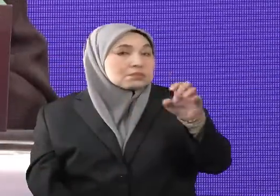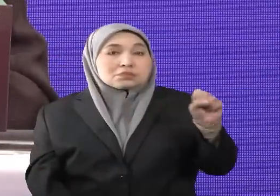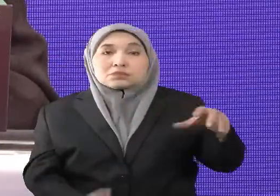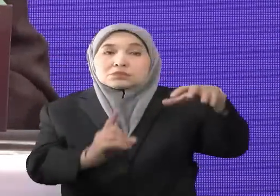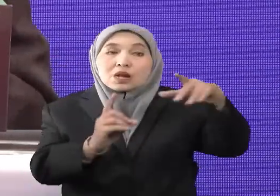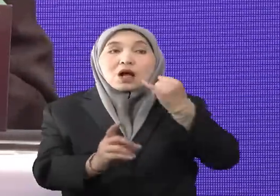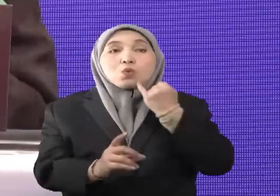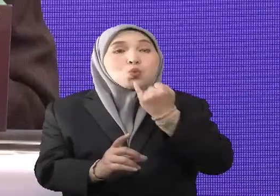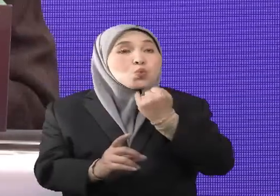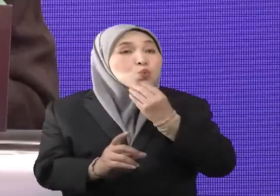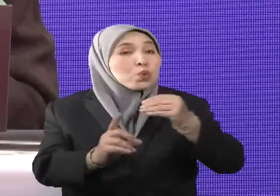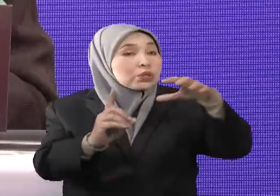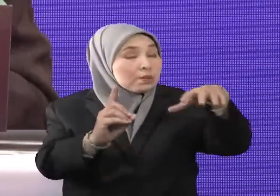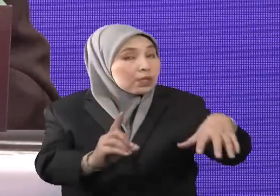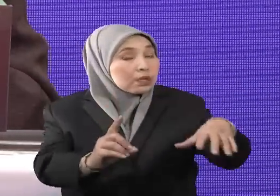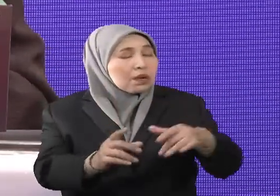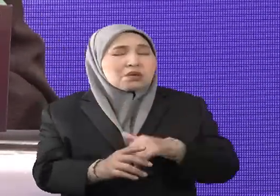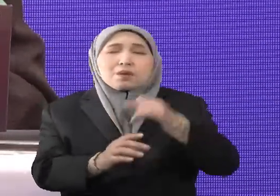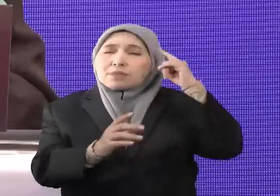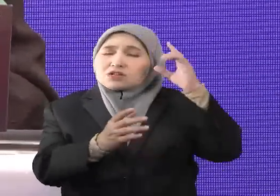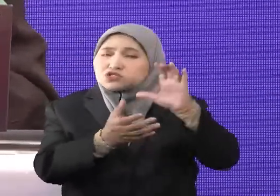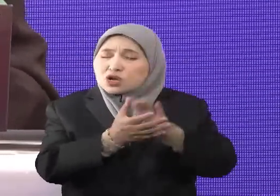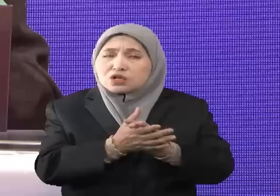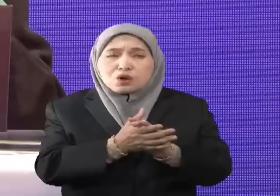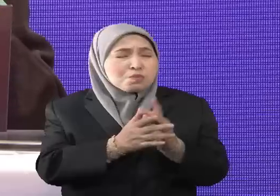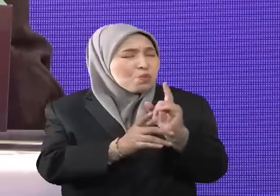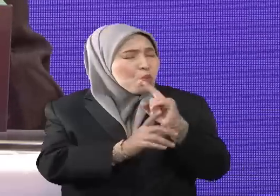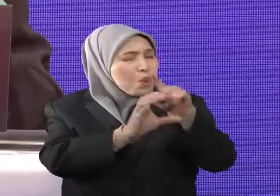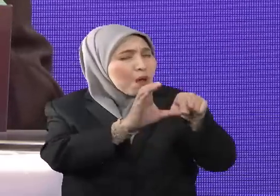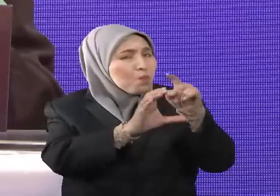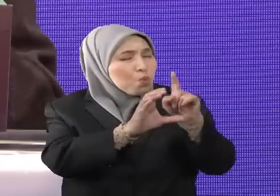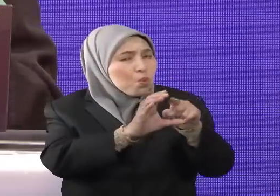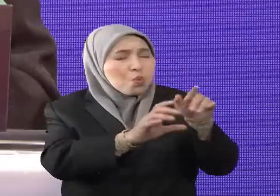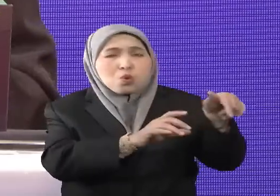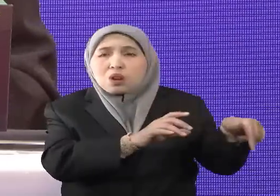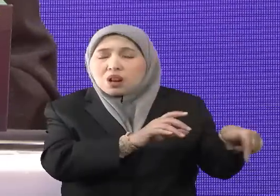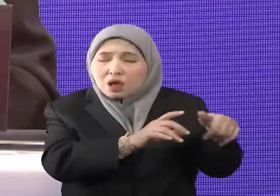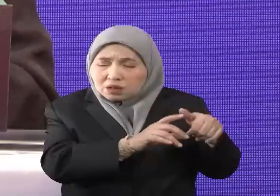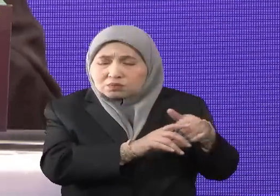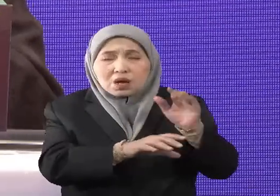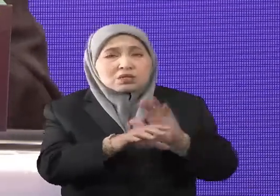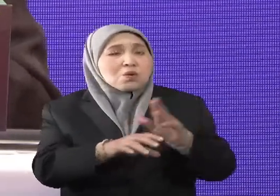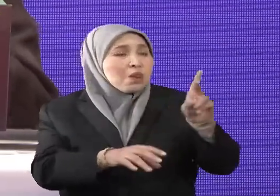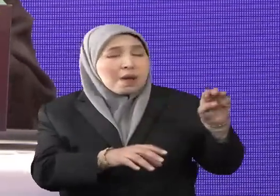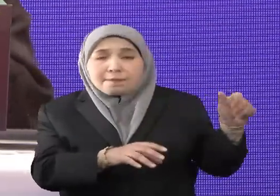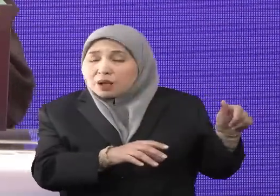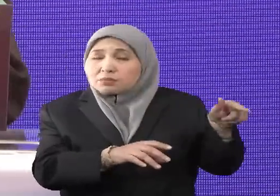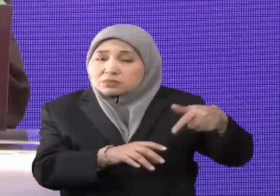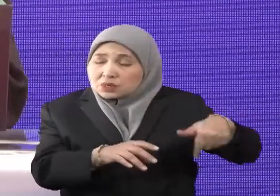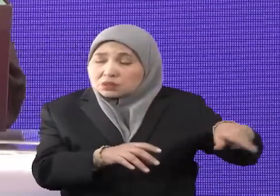yang percaya bulat-bulat kepada para ulama mereka membenci Rasulullah benci sungguh-sungguh kecuali hadits